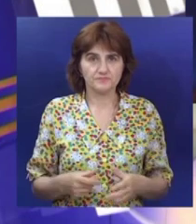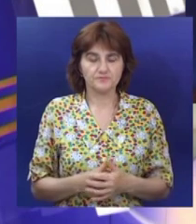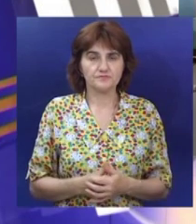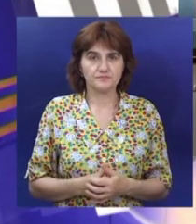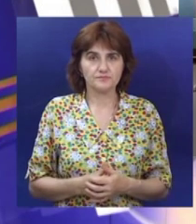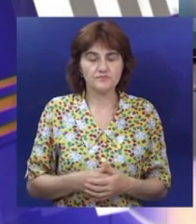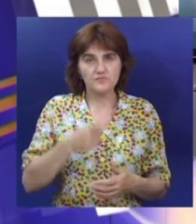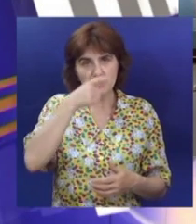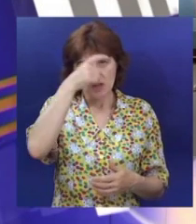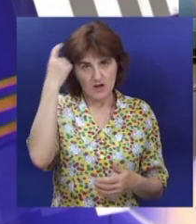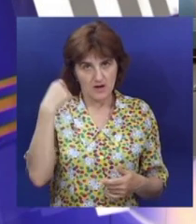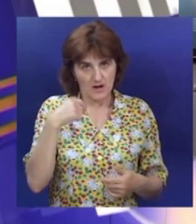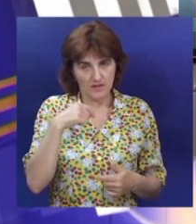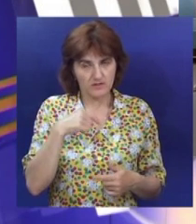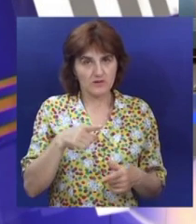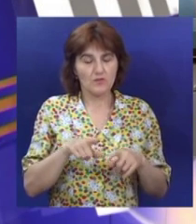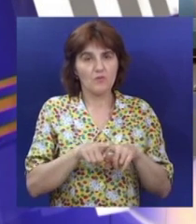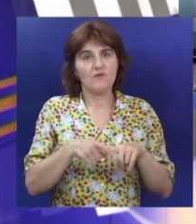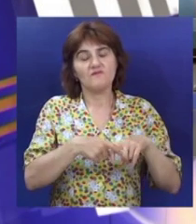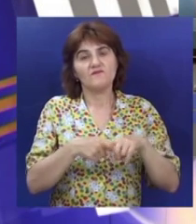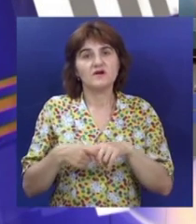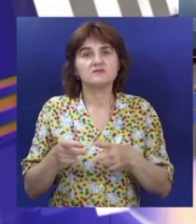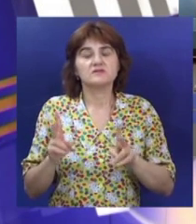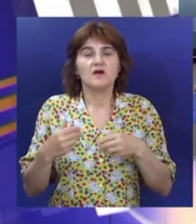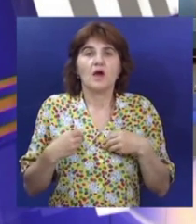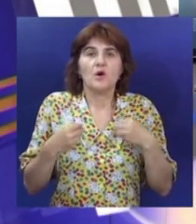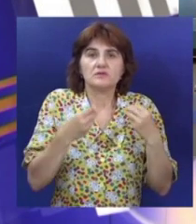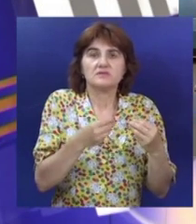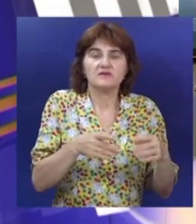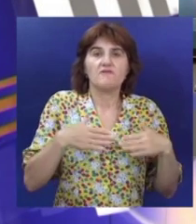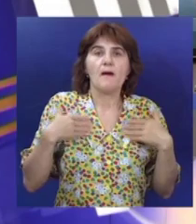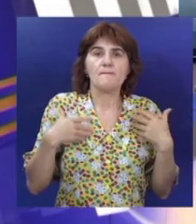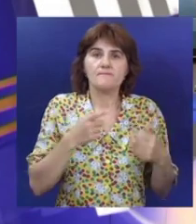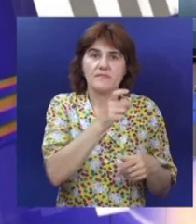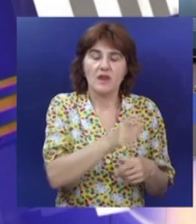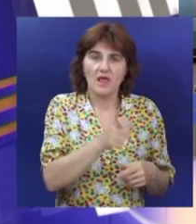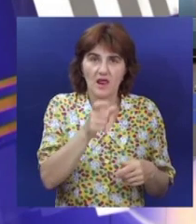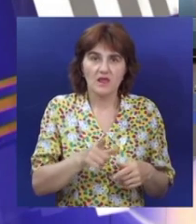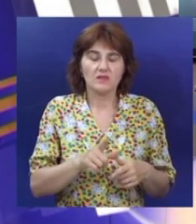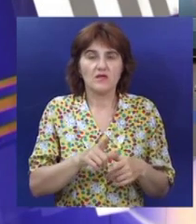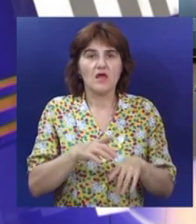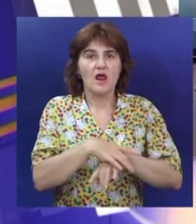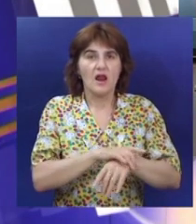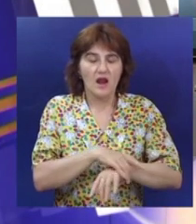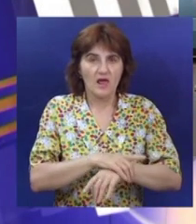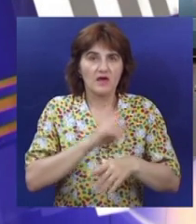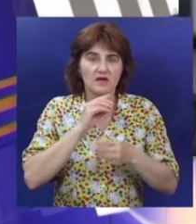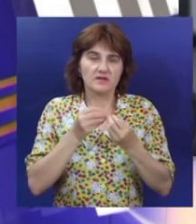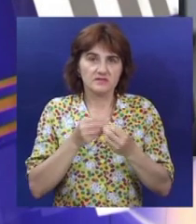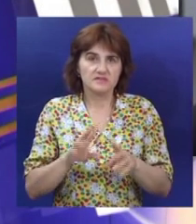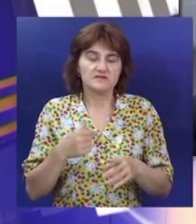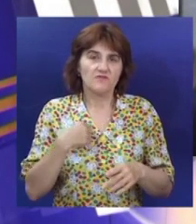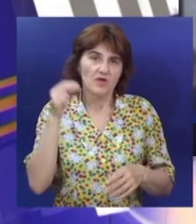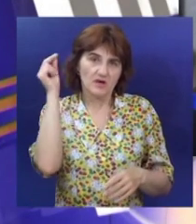pohađala. Letnje seminare Savjetovališta za mlade vodit će vršnjački edukator i u stručnu lekarsku pomoć, kada će